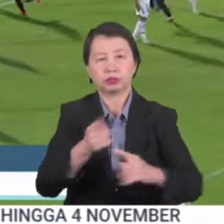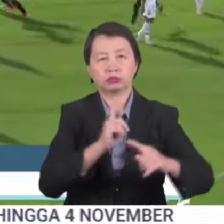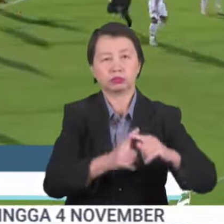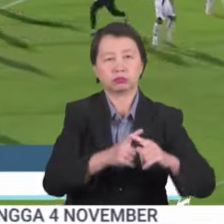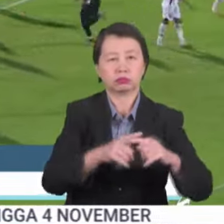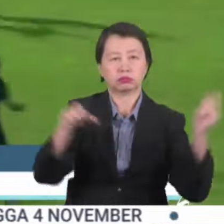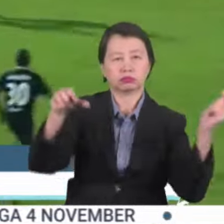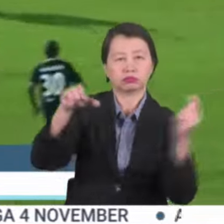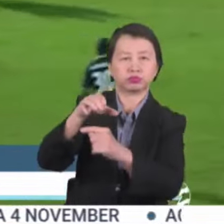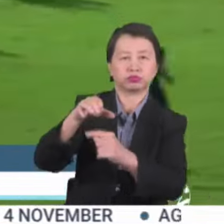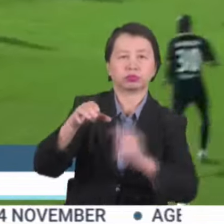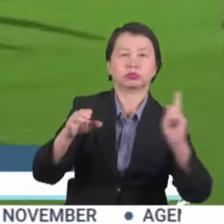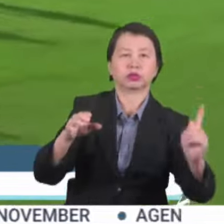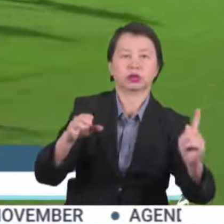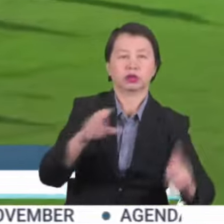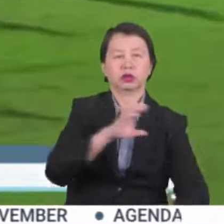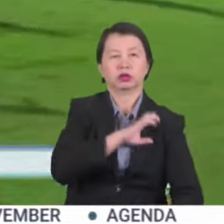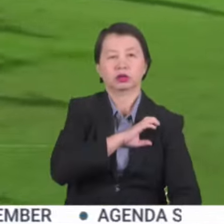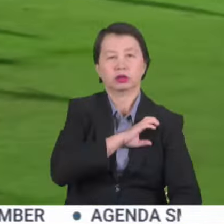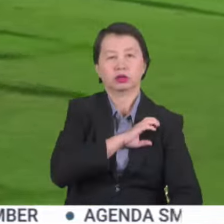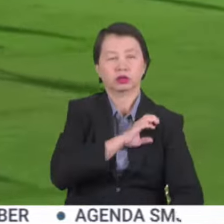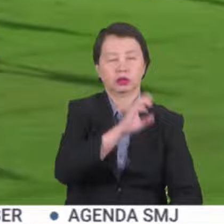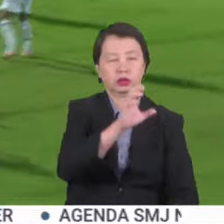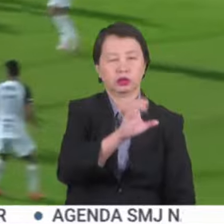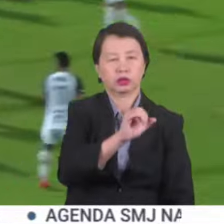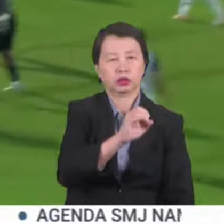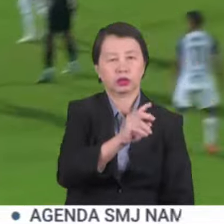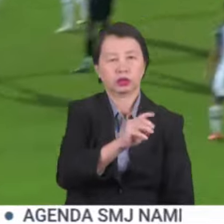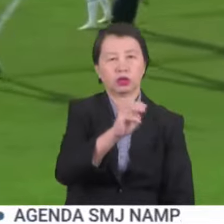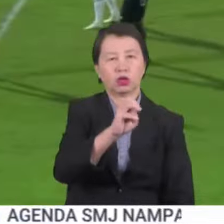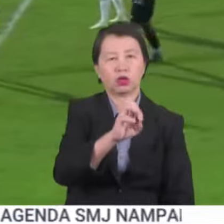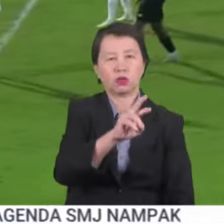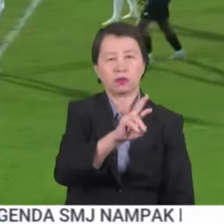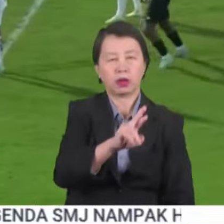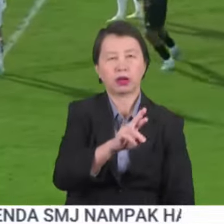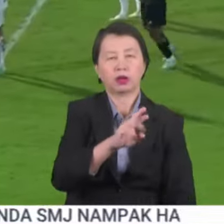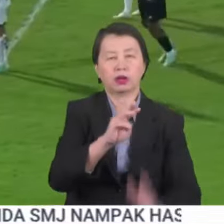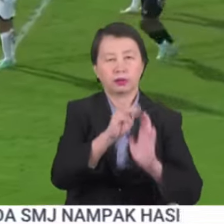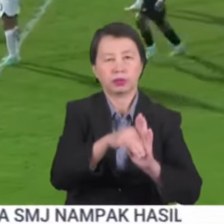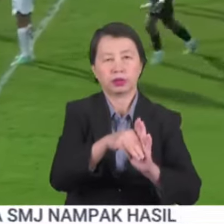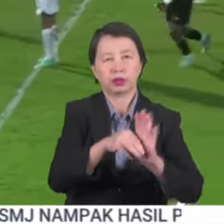dengan jaringan penyamaan PDRM FC oleh Chidi Emma Osuchukwu